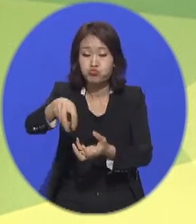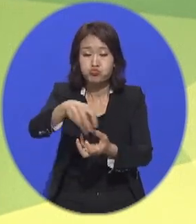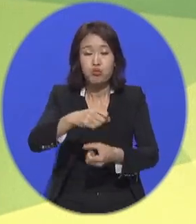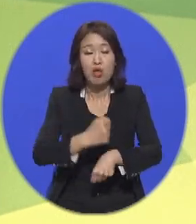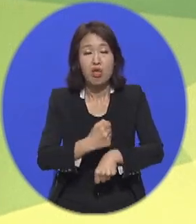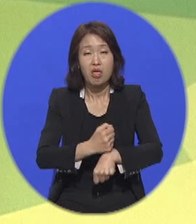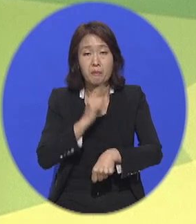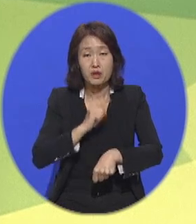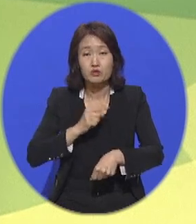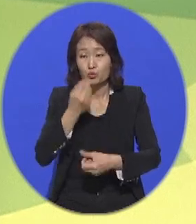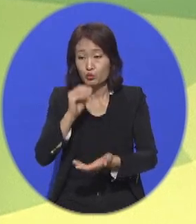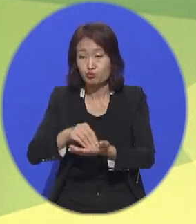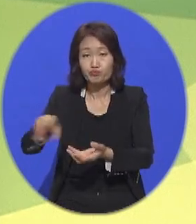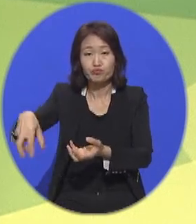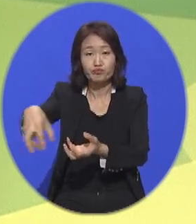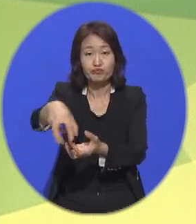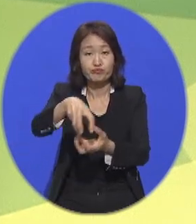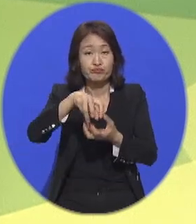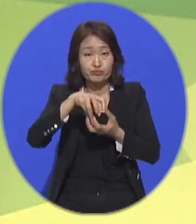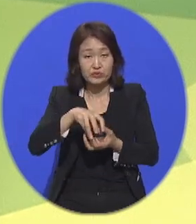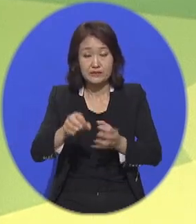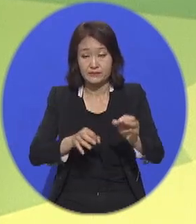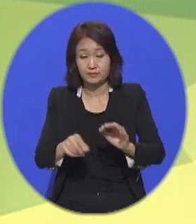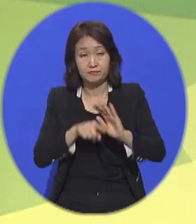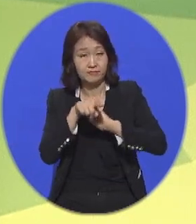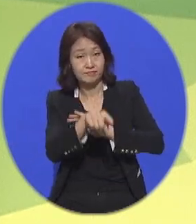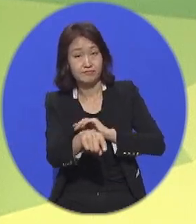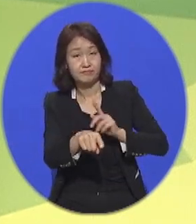예, 돌멩이를 주워옵니다. 그걸 가서 시장에 나가서